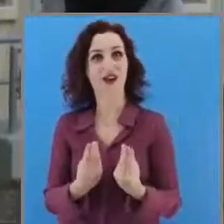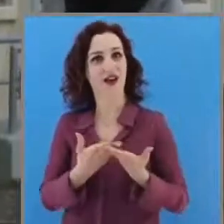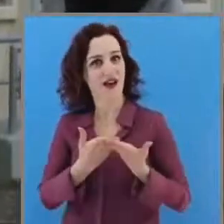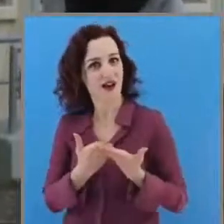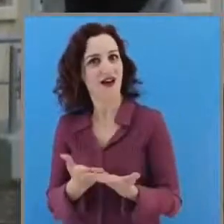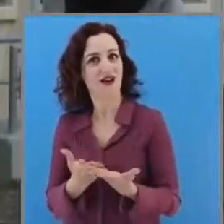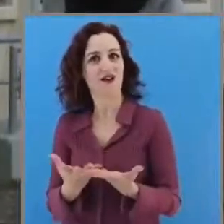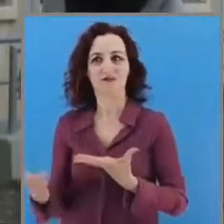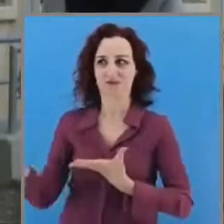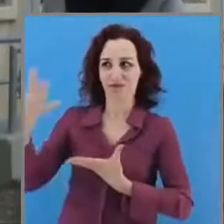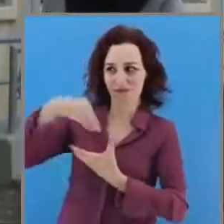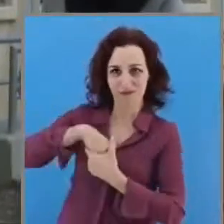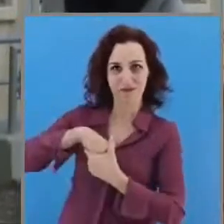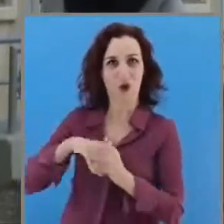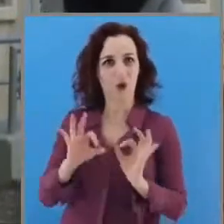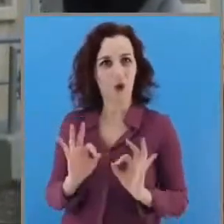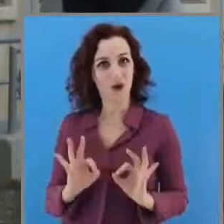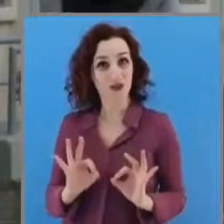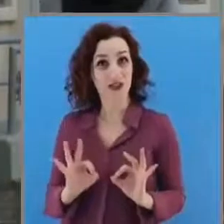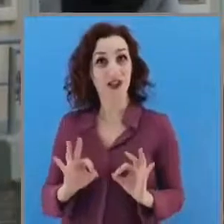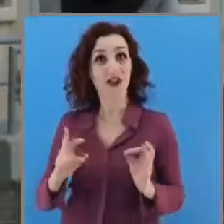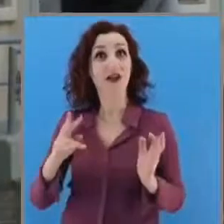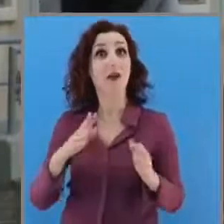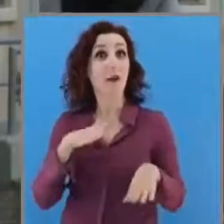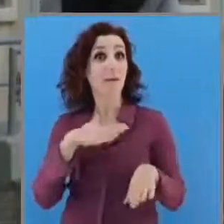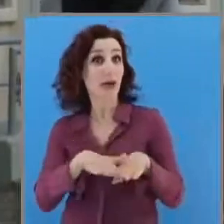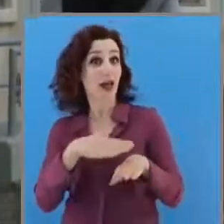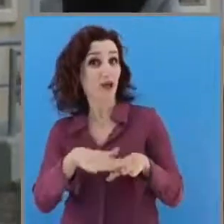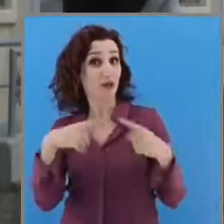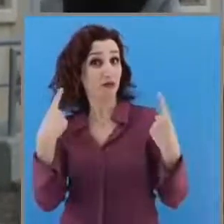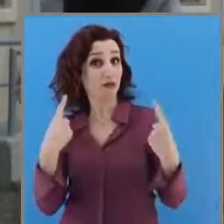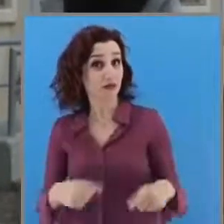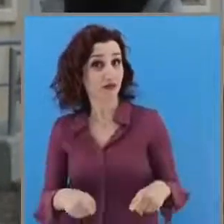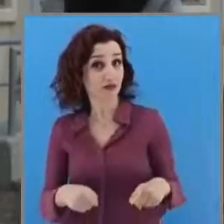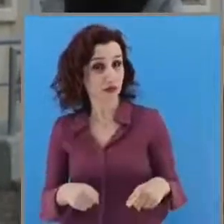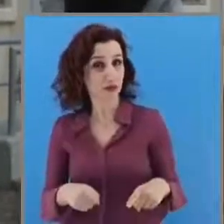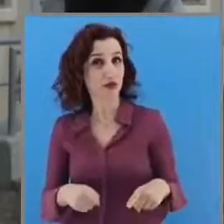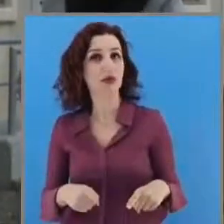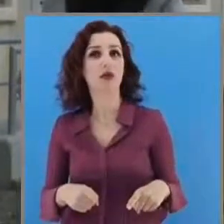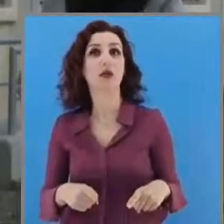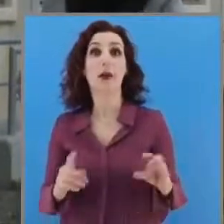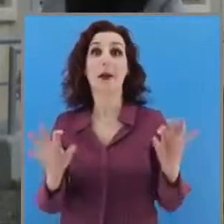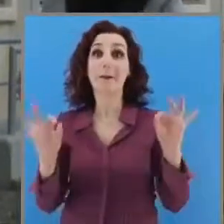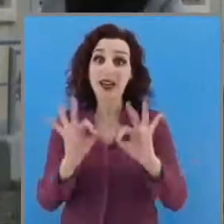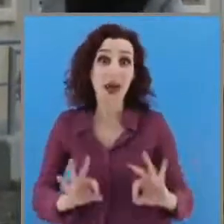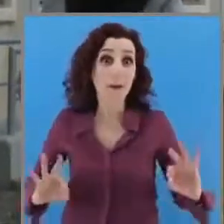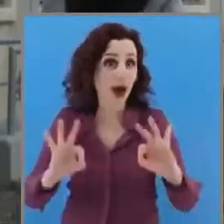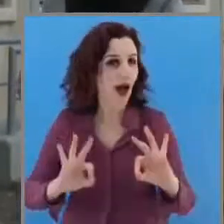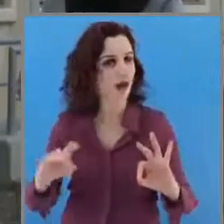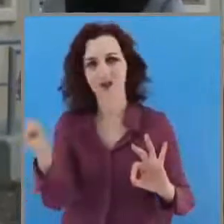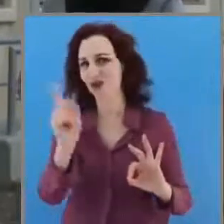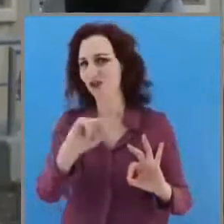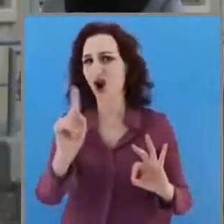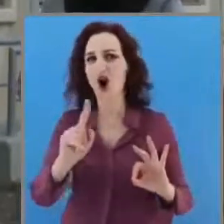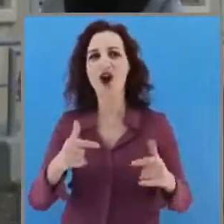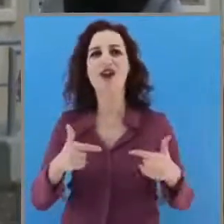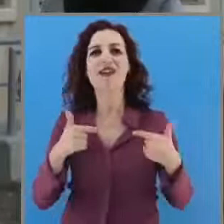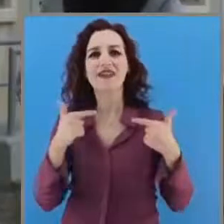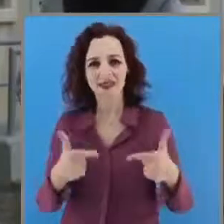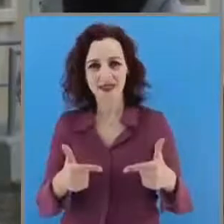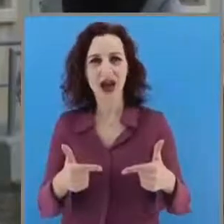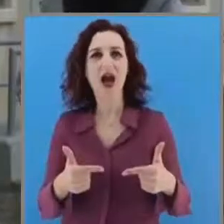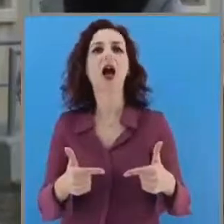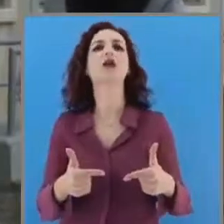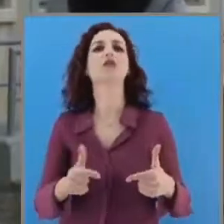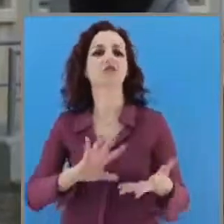questa metodologia non prepara, ma realizza un pezzo della nuova sanità,